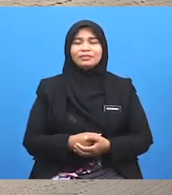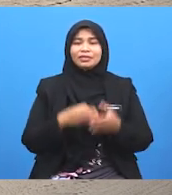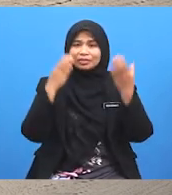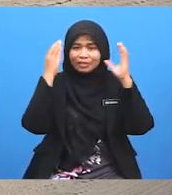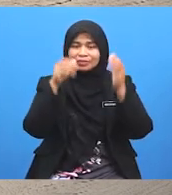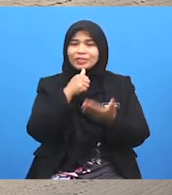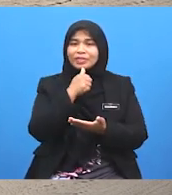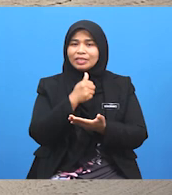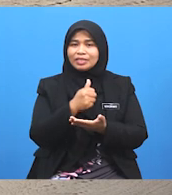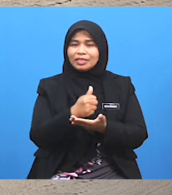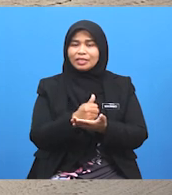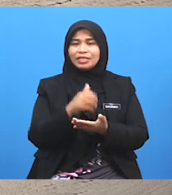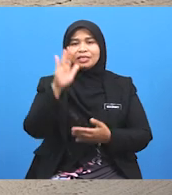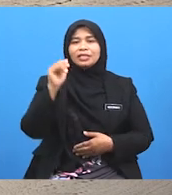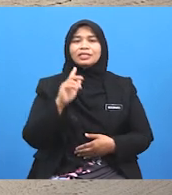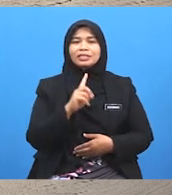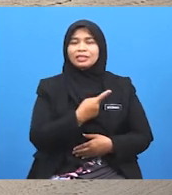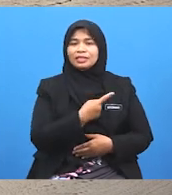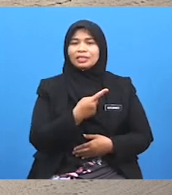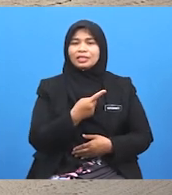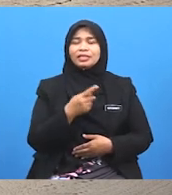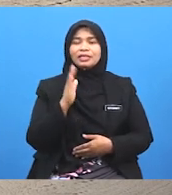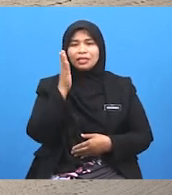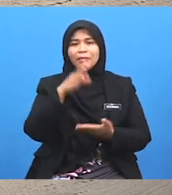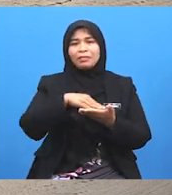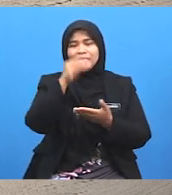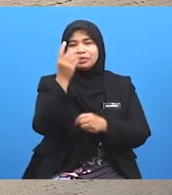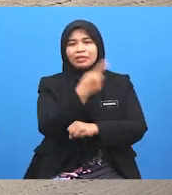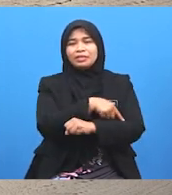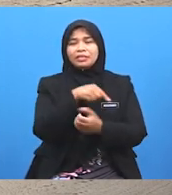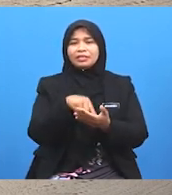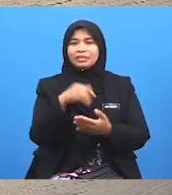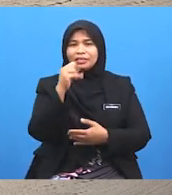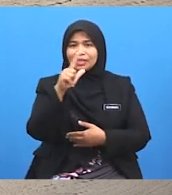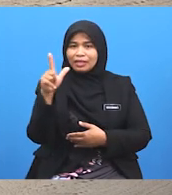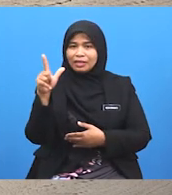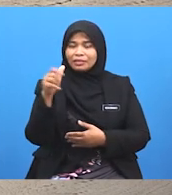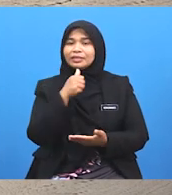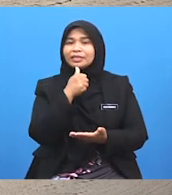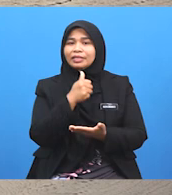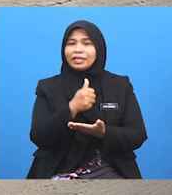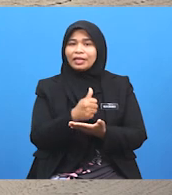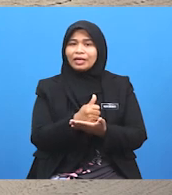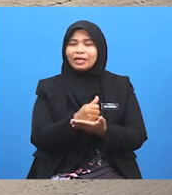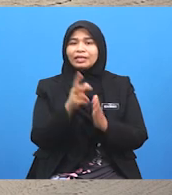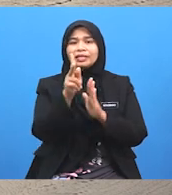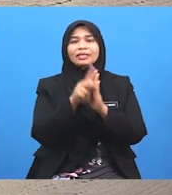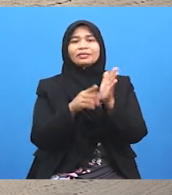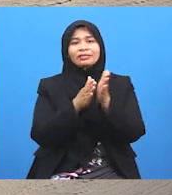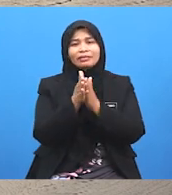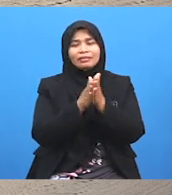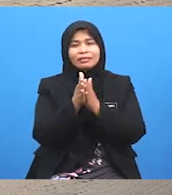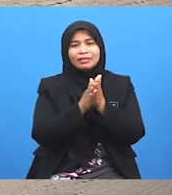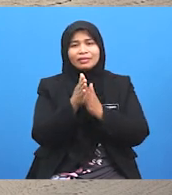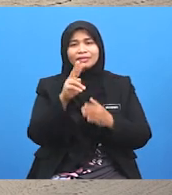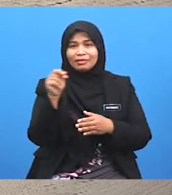nilai yang kita hendak belajar pada hari ini ialah nilai kerajinan.